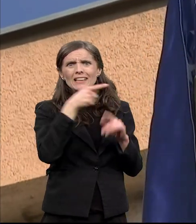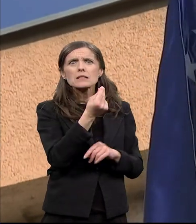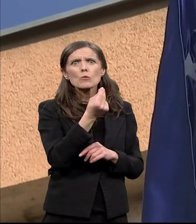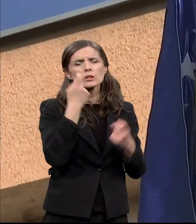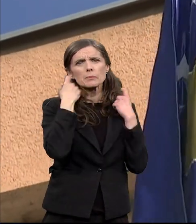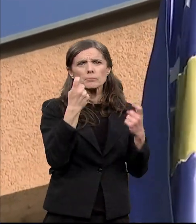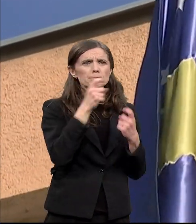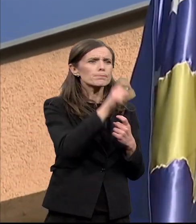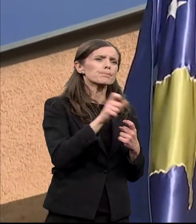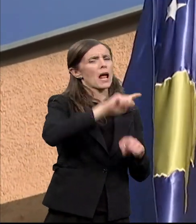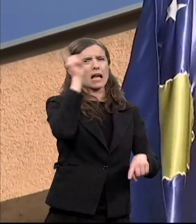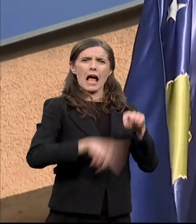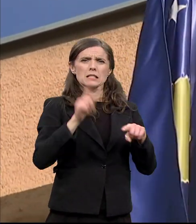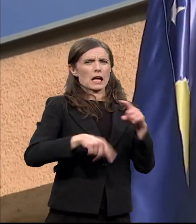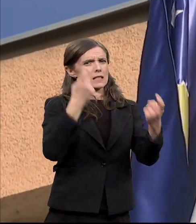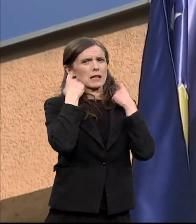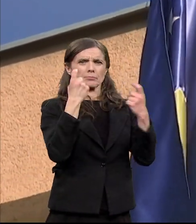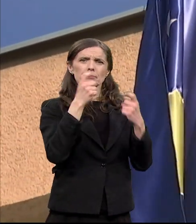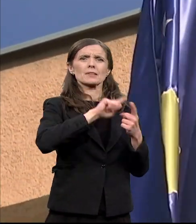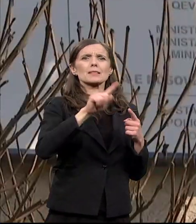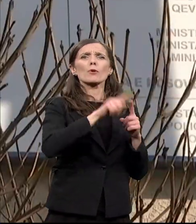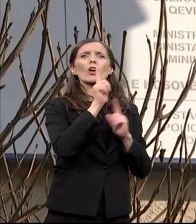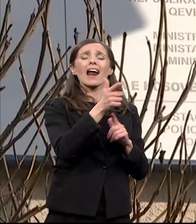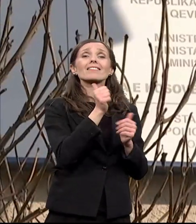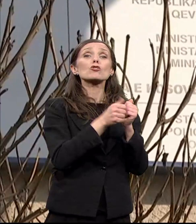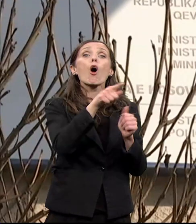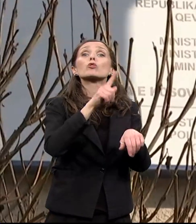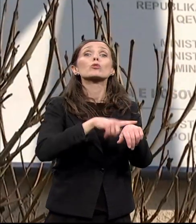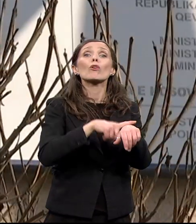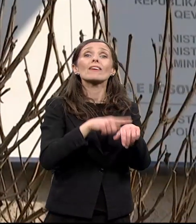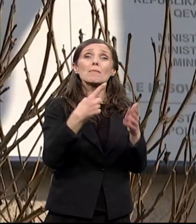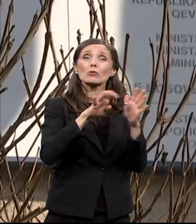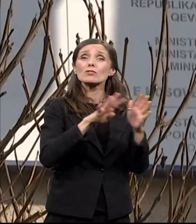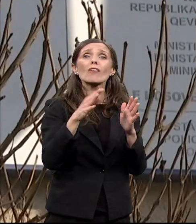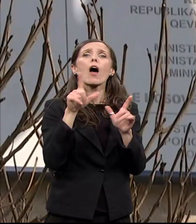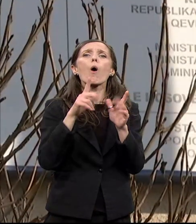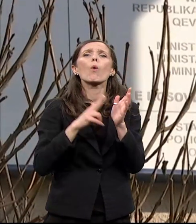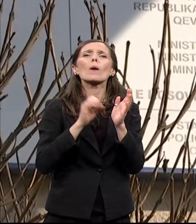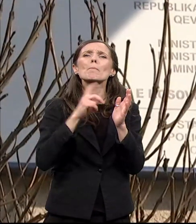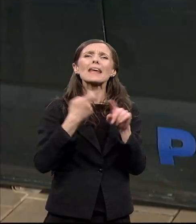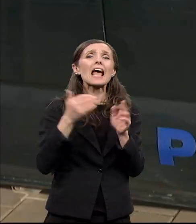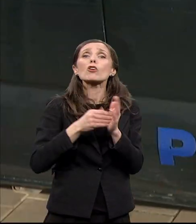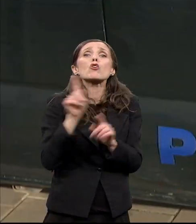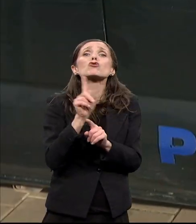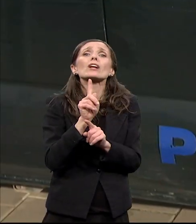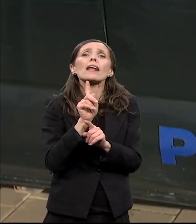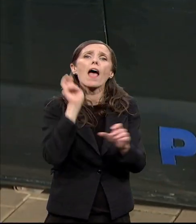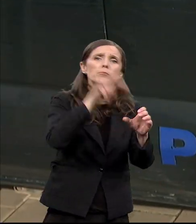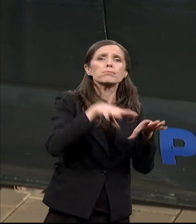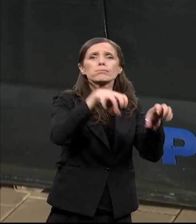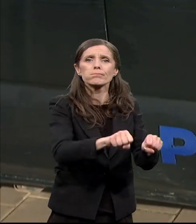takozvane ratne zločince, jer UNMIK još uvijek nije uspostavio tada svoj pravosudni sistem na ovoj teritoriji. I svi ti slučajevi, svi do